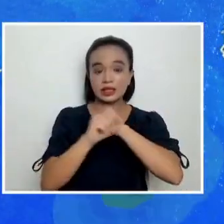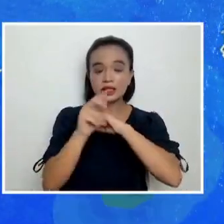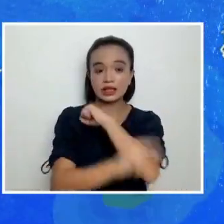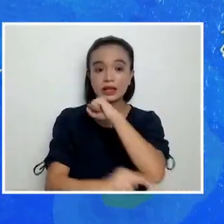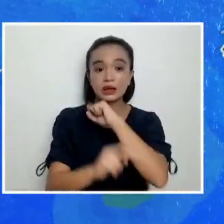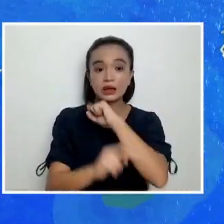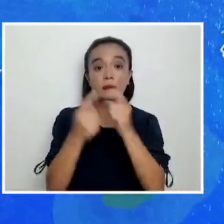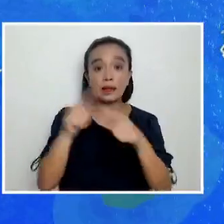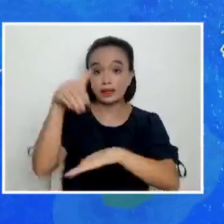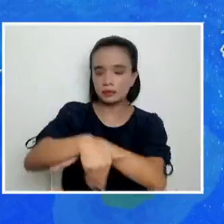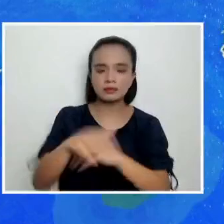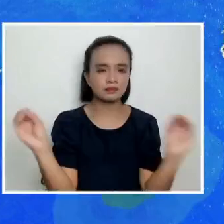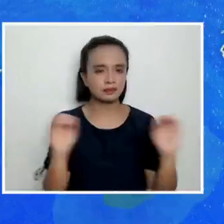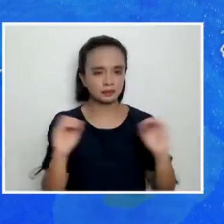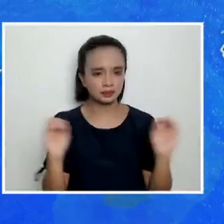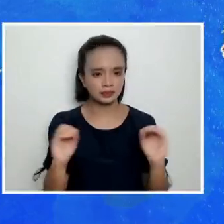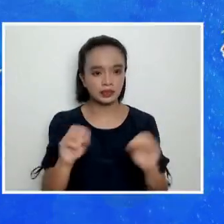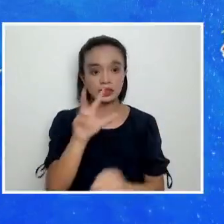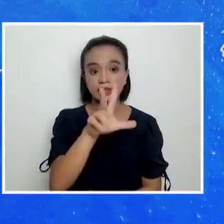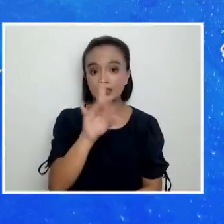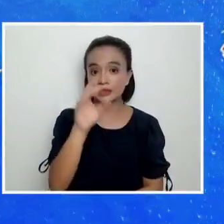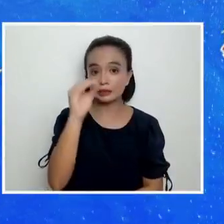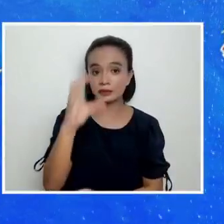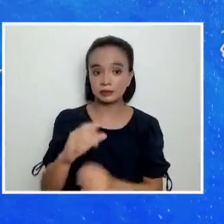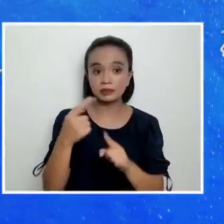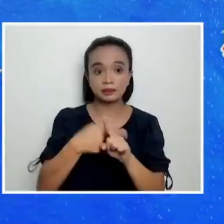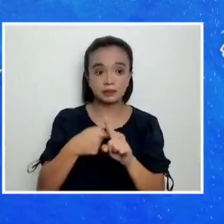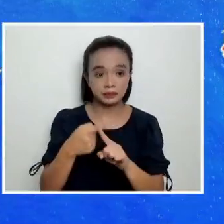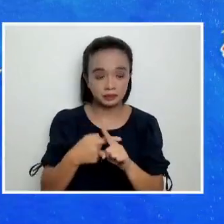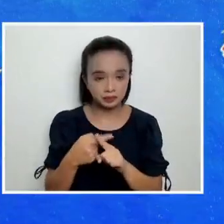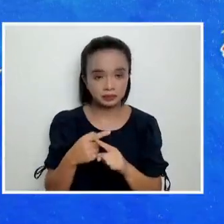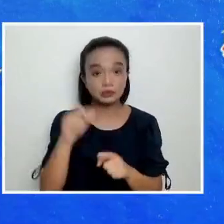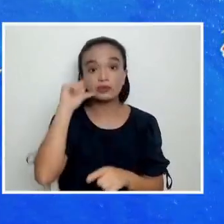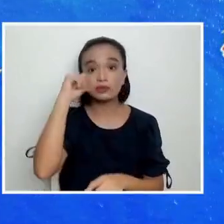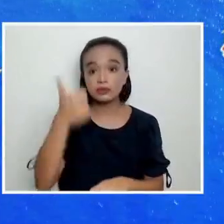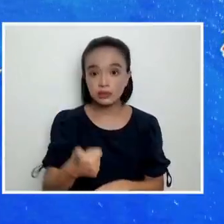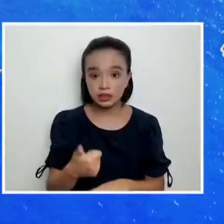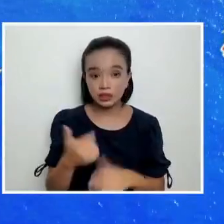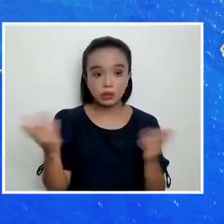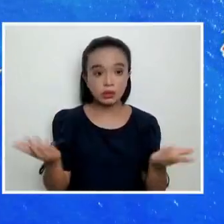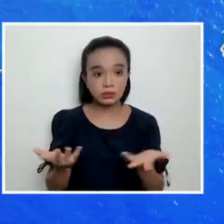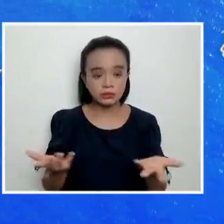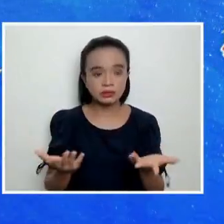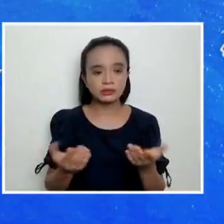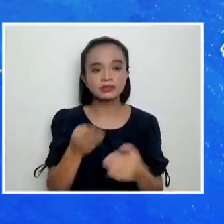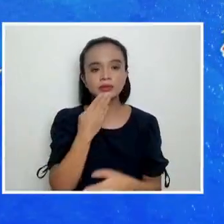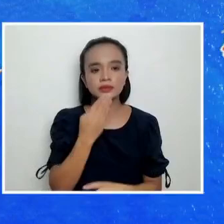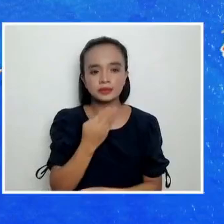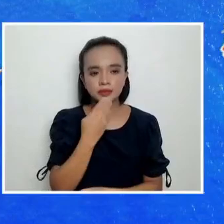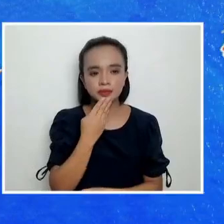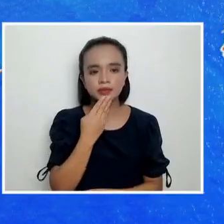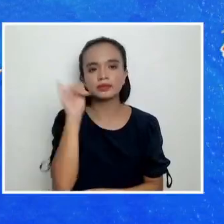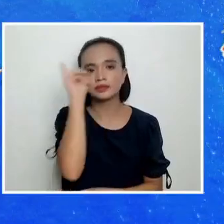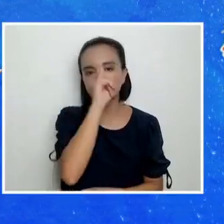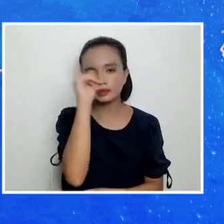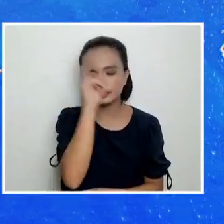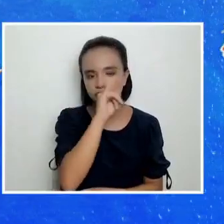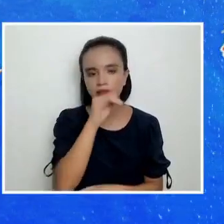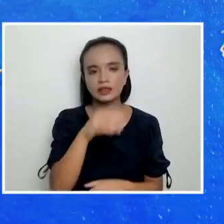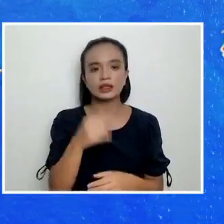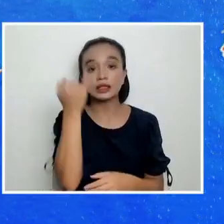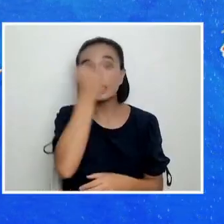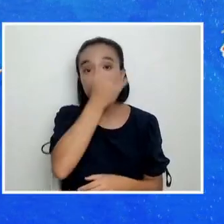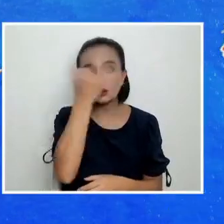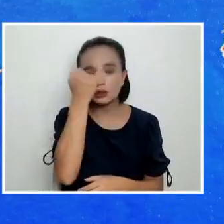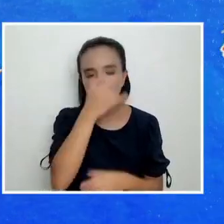ng gabi. 38 degrees Celsius ang pinakamataas na heat index bukas sa may bahagi po ng Bacolod at Iloilo at sa Linggo sa Iloilo or